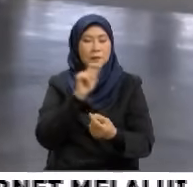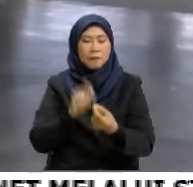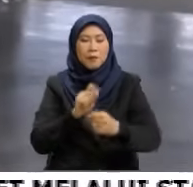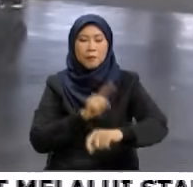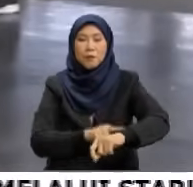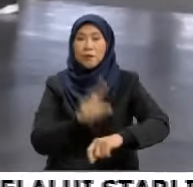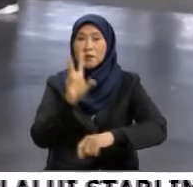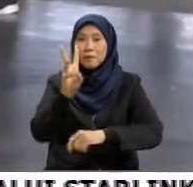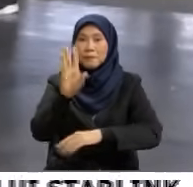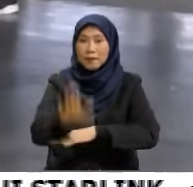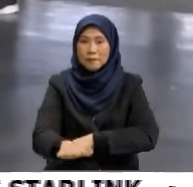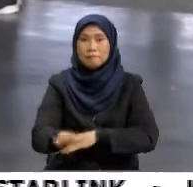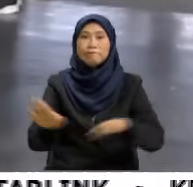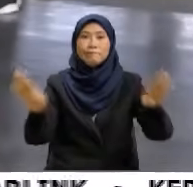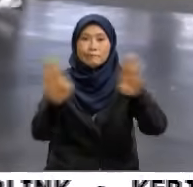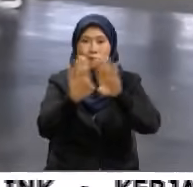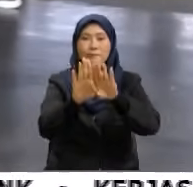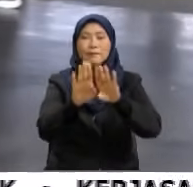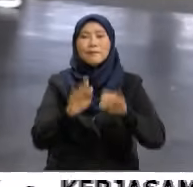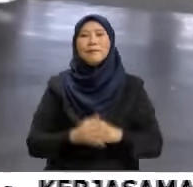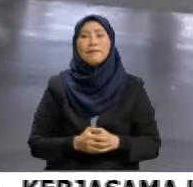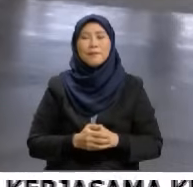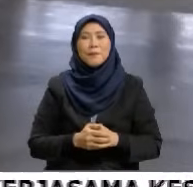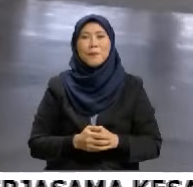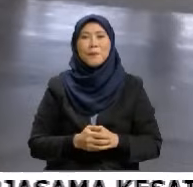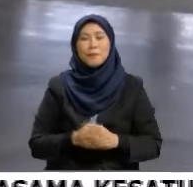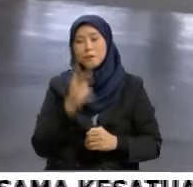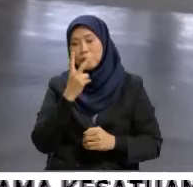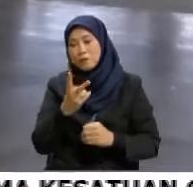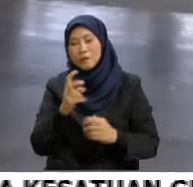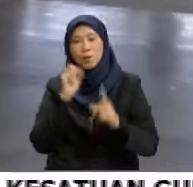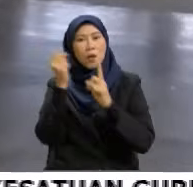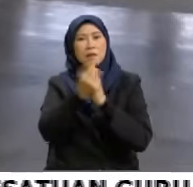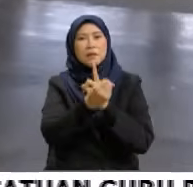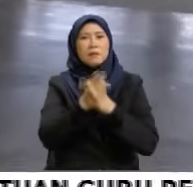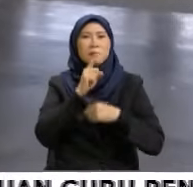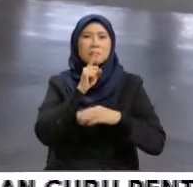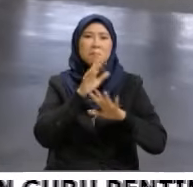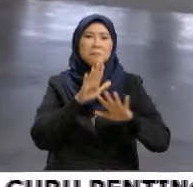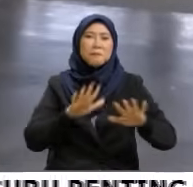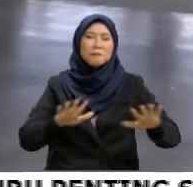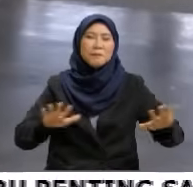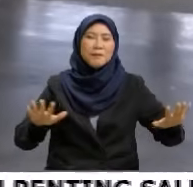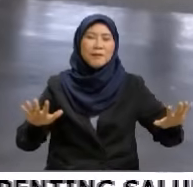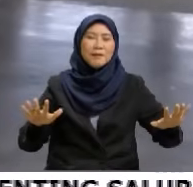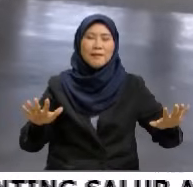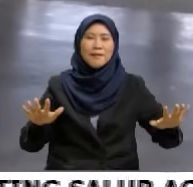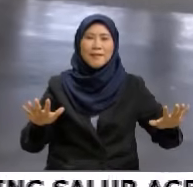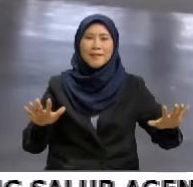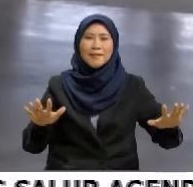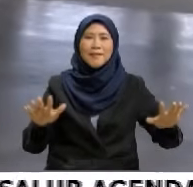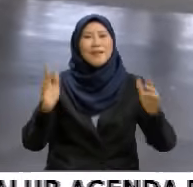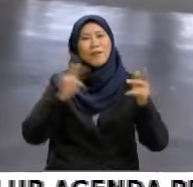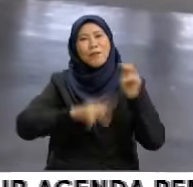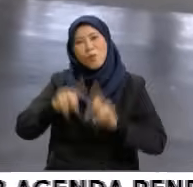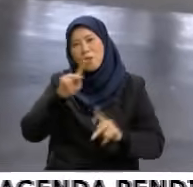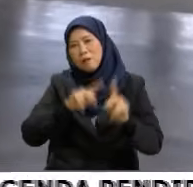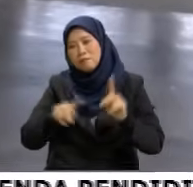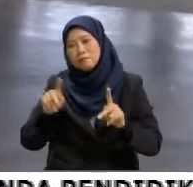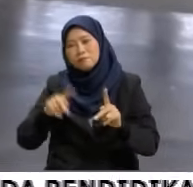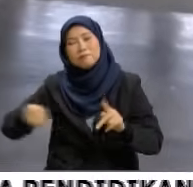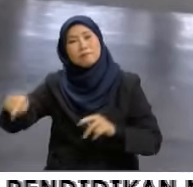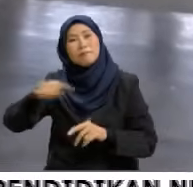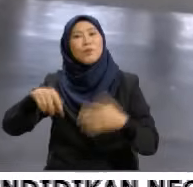pukul 6 petang. Dan walaupun keadaan di sini agak lengang berikutan orang ramai telah